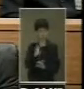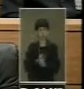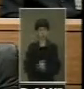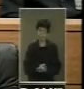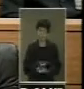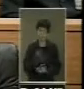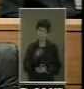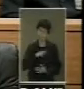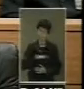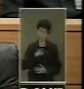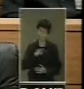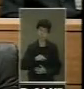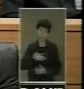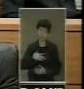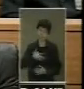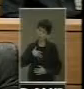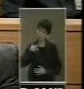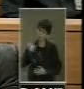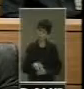มันเจ็บปวดมากครับ